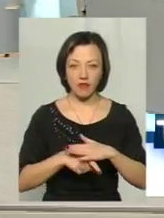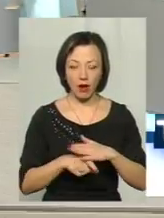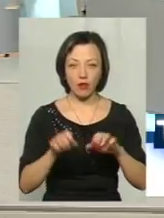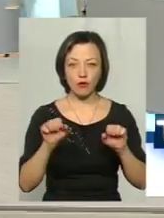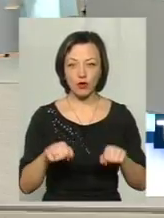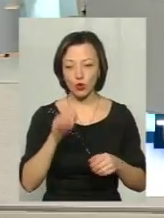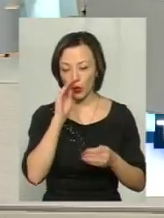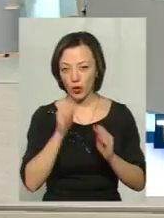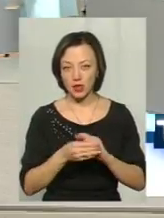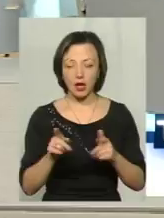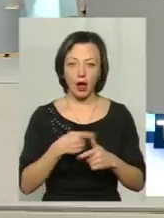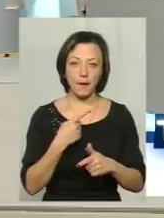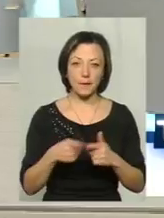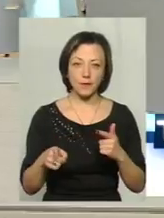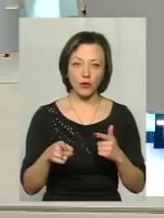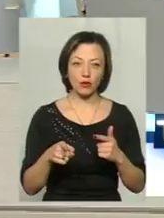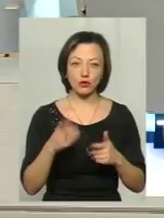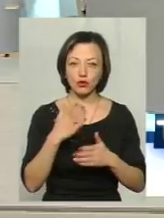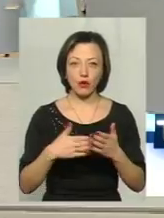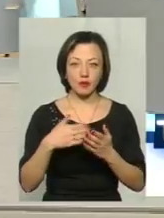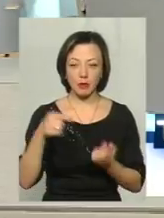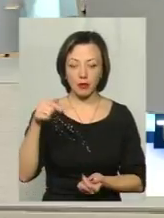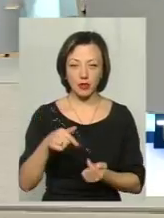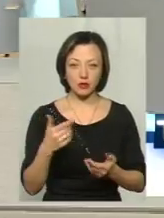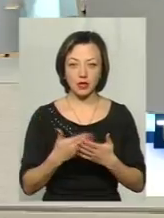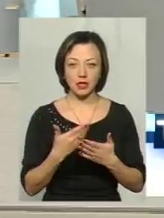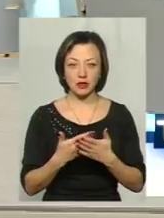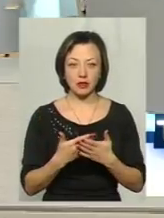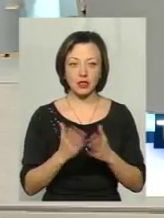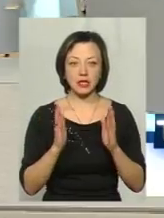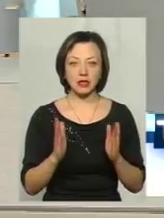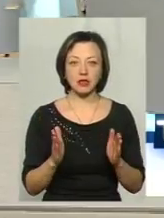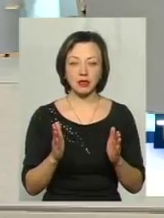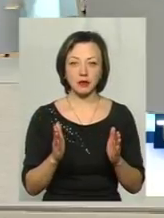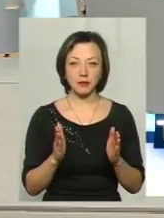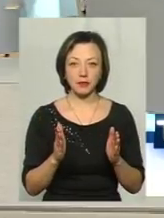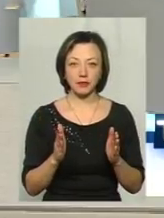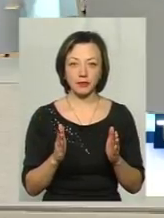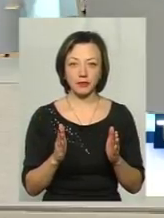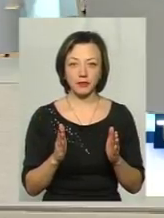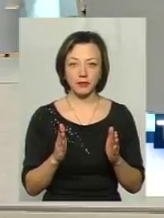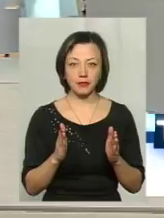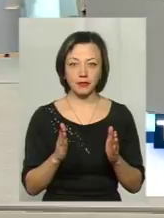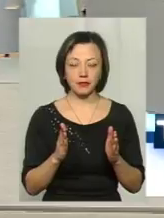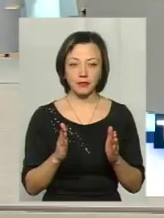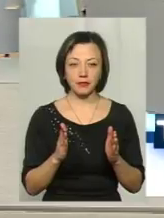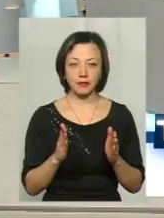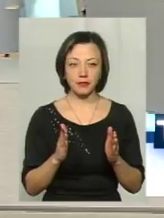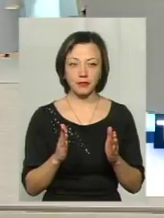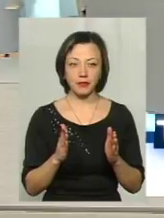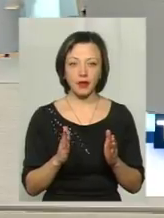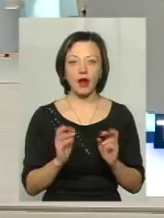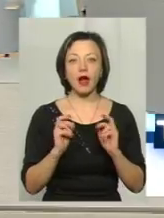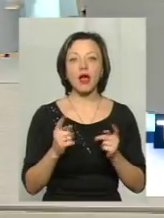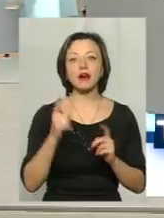можна укритися, або підвал для цього зовсім не пристосований, що там заходять тільки там, скажімо так, мережі. А от як мені знати, пристосований